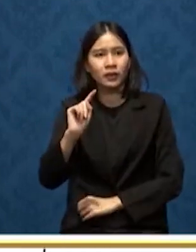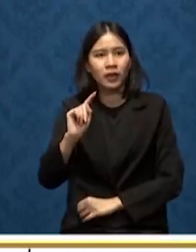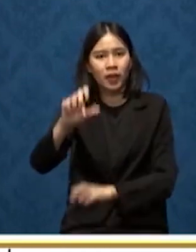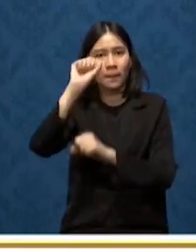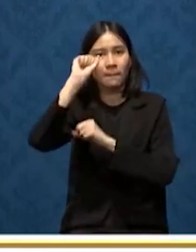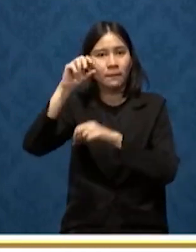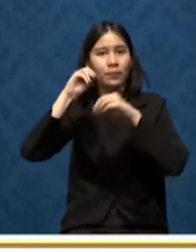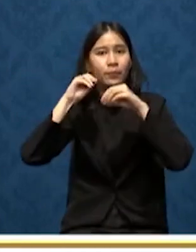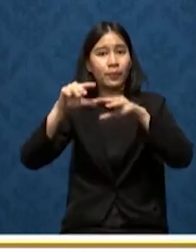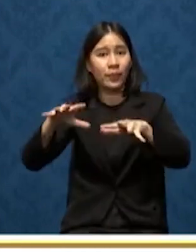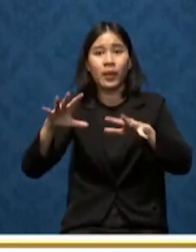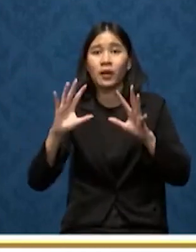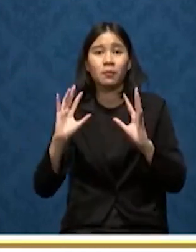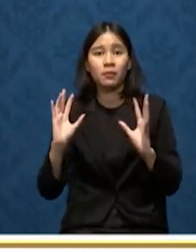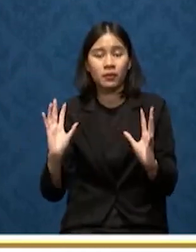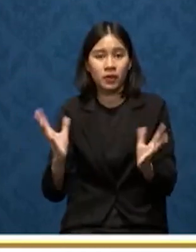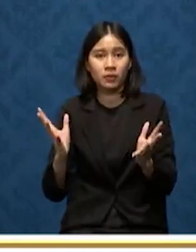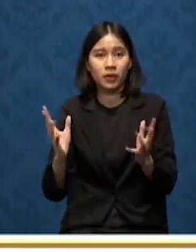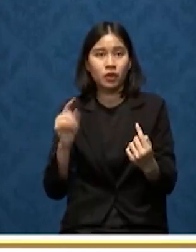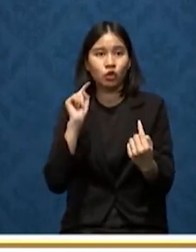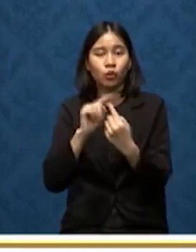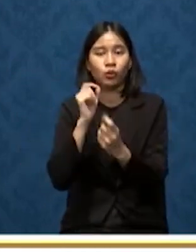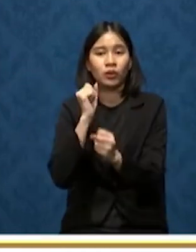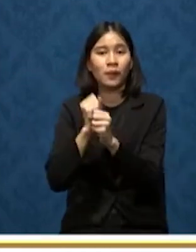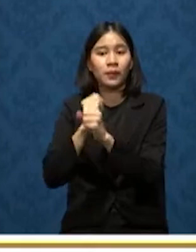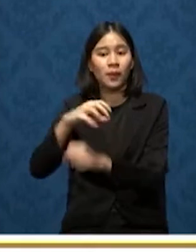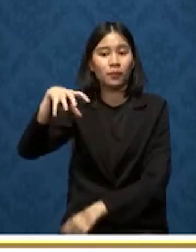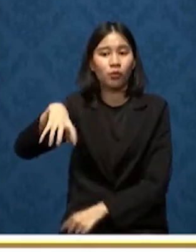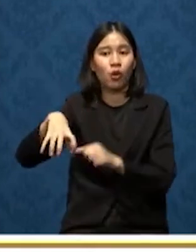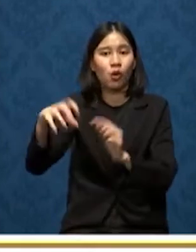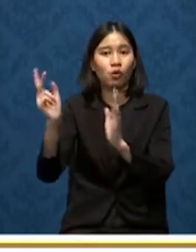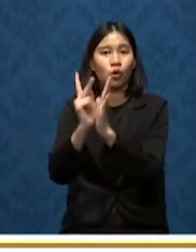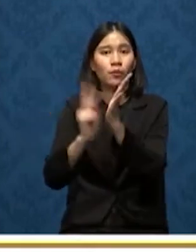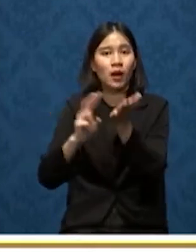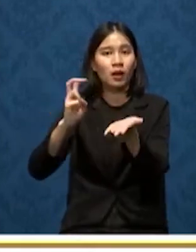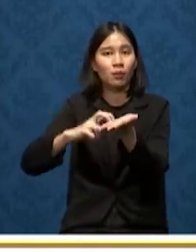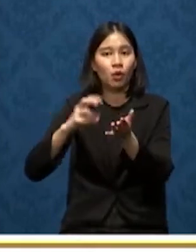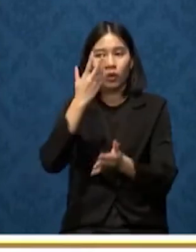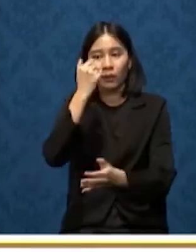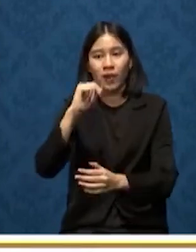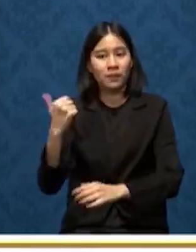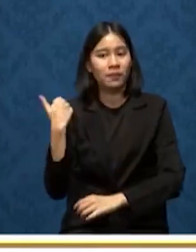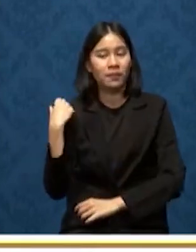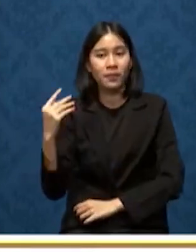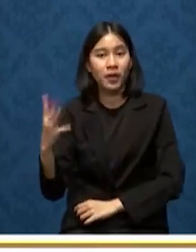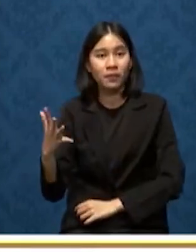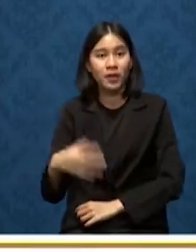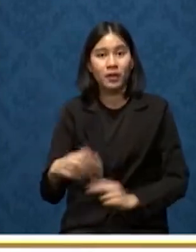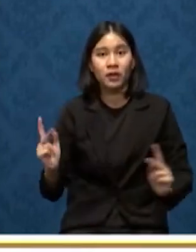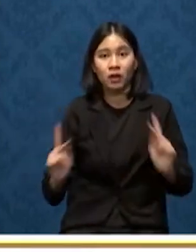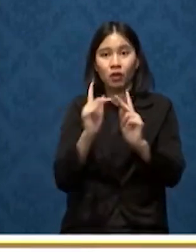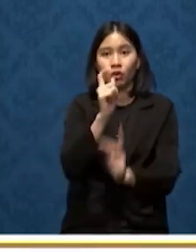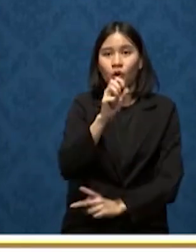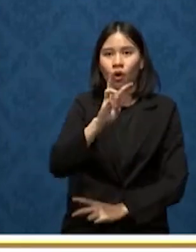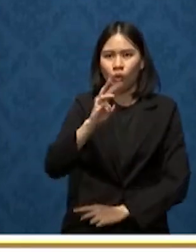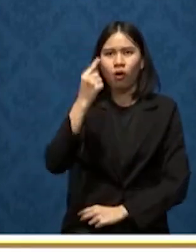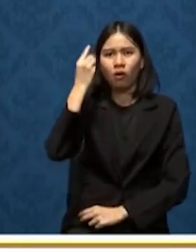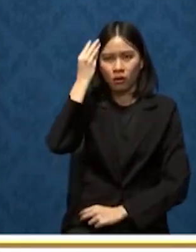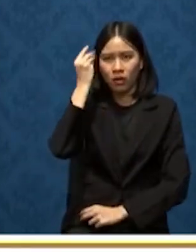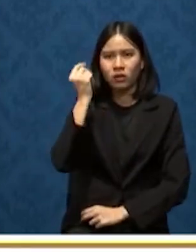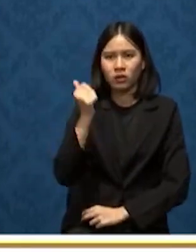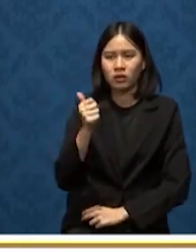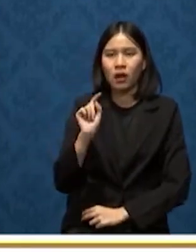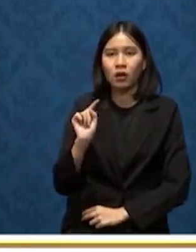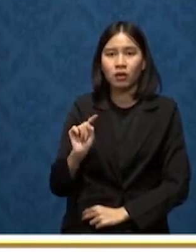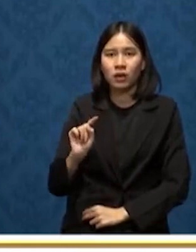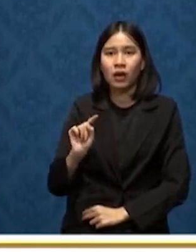กาธของหนวยงานที่กฎหมายรบลอง legitimออกวอรเองก็นาจะคิดได้ในเรื่องน